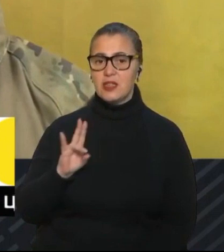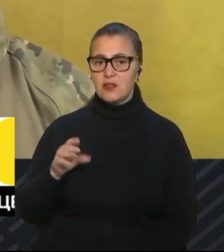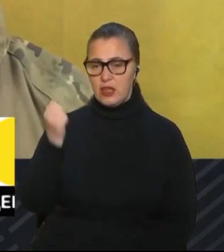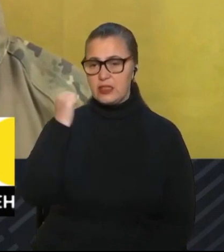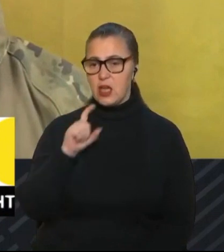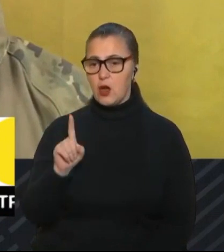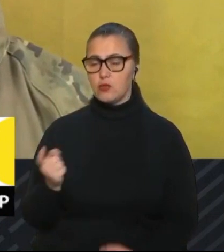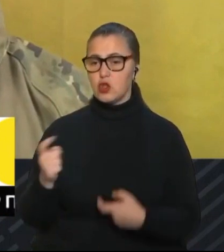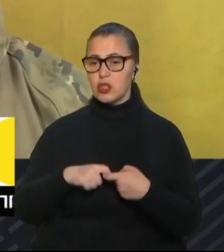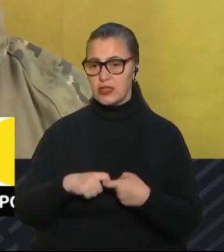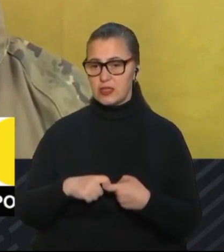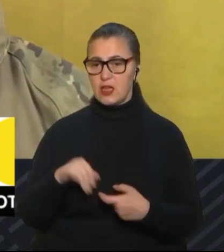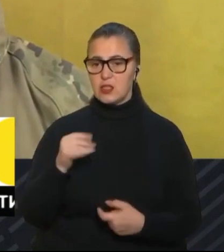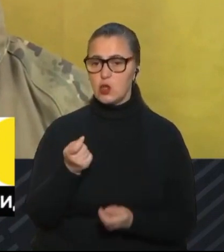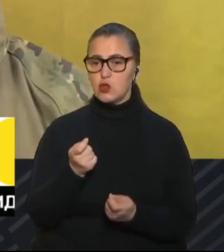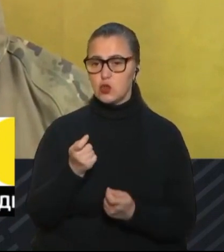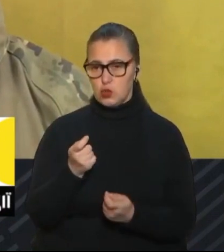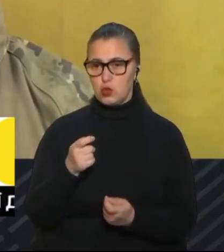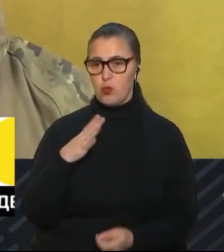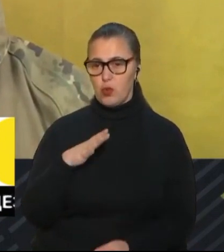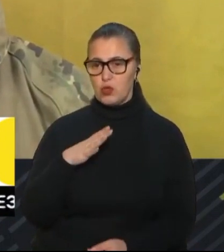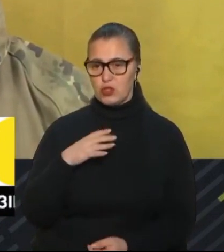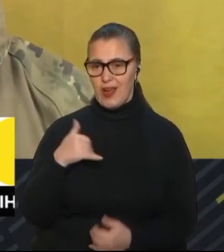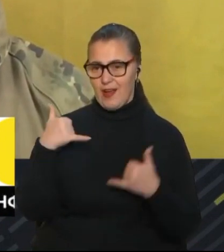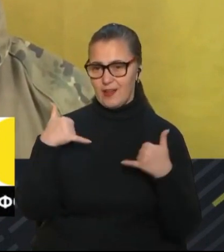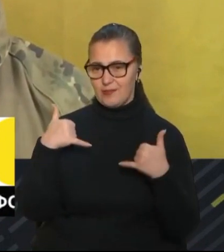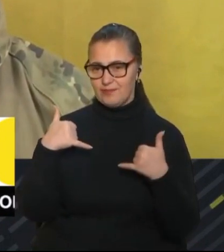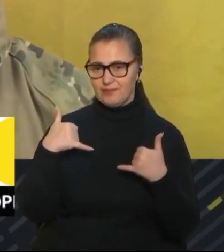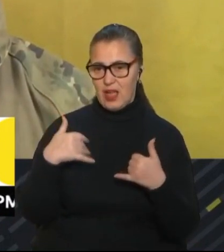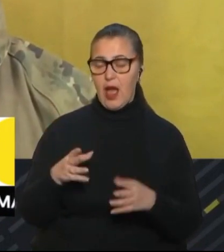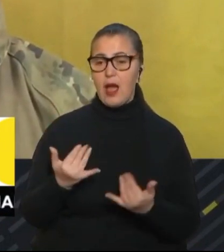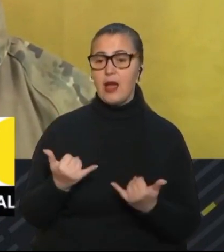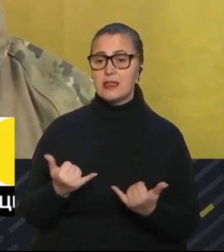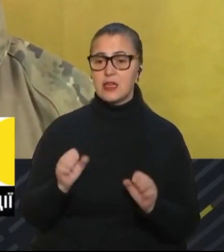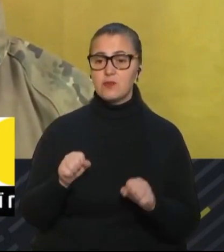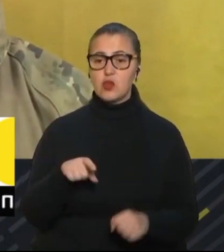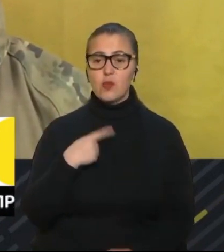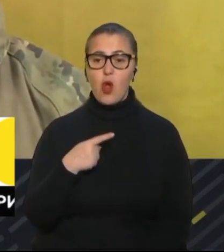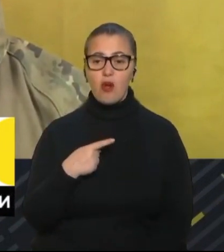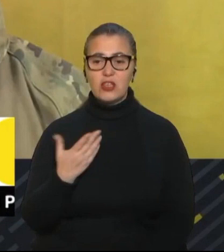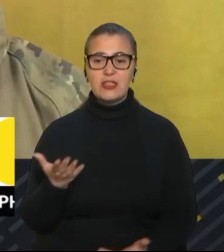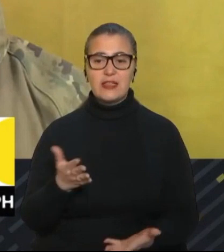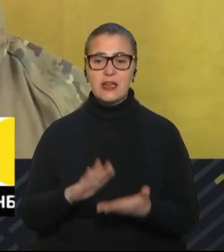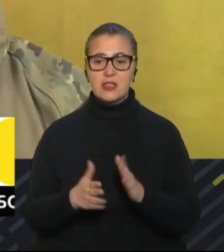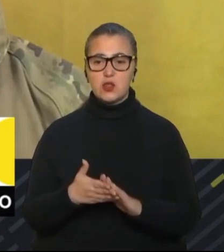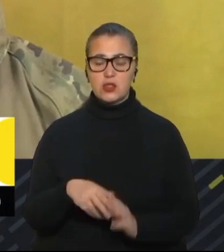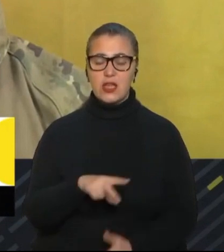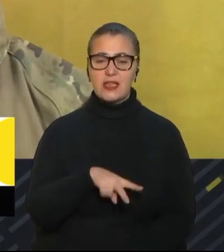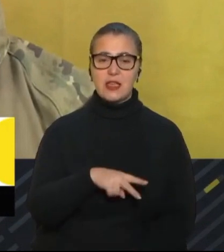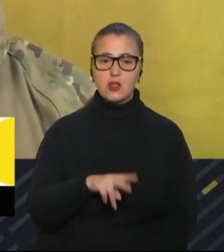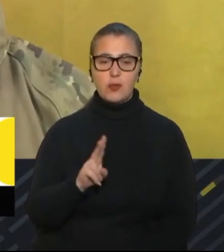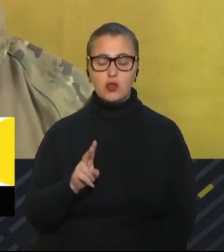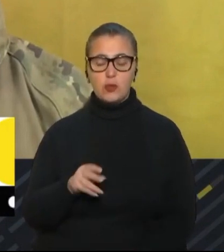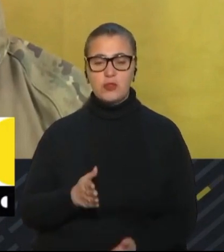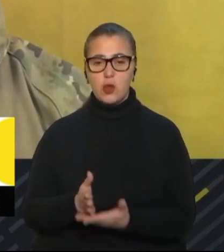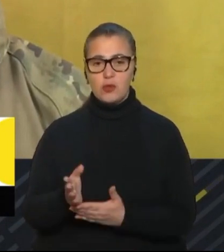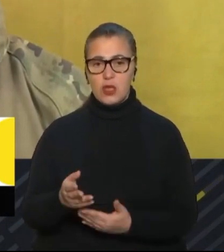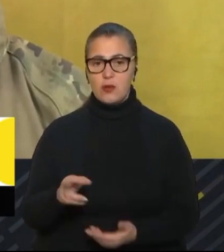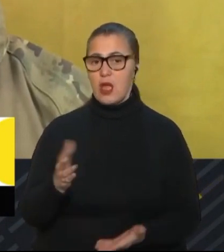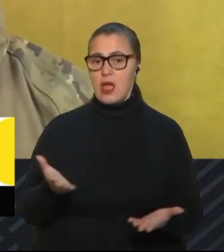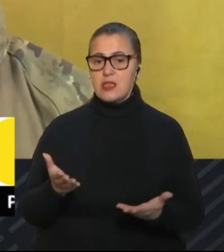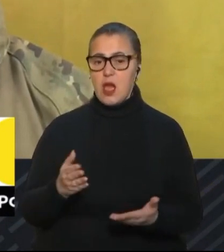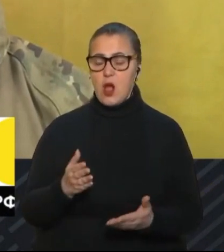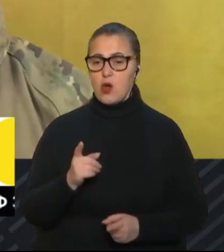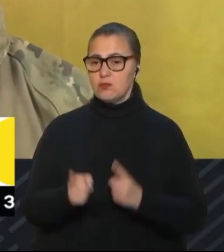за те, що доєдналися і трішки почекали на лінії. А ось зараз можемо говорити, яка ситуація на Лимано-Куп'янському напрямку, чи якось зміниться